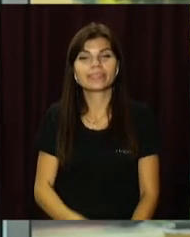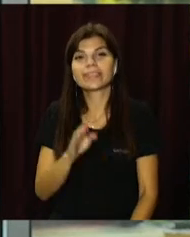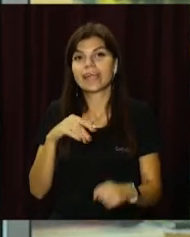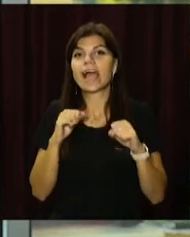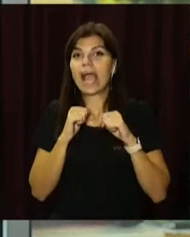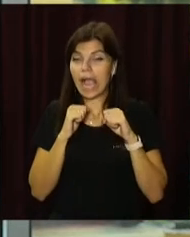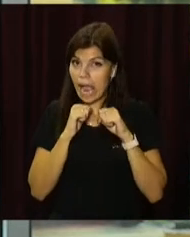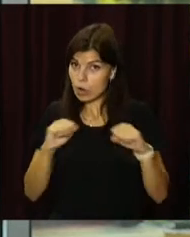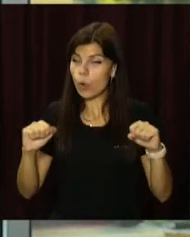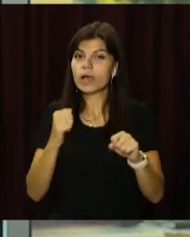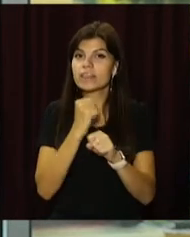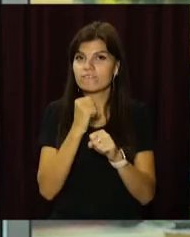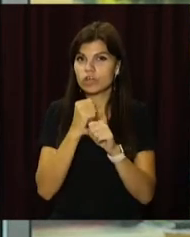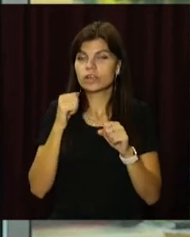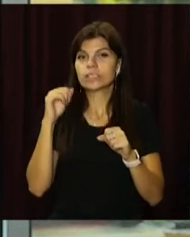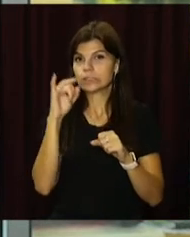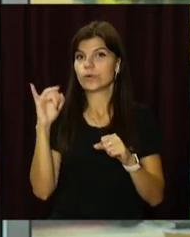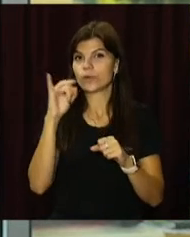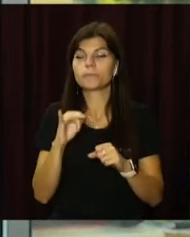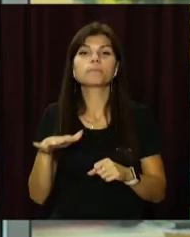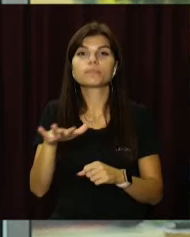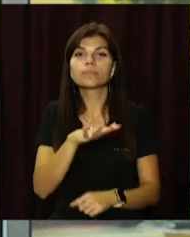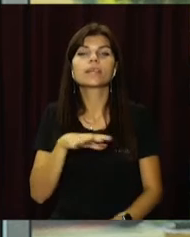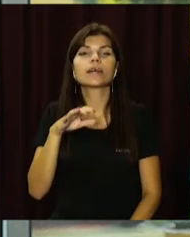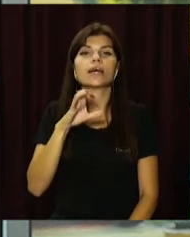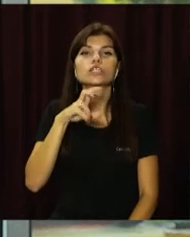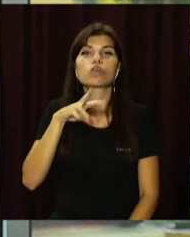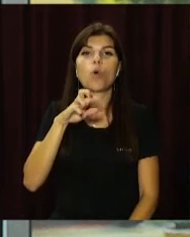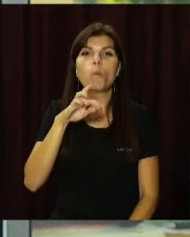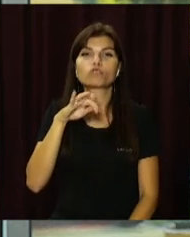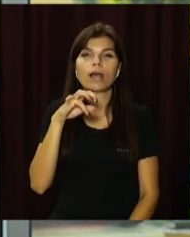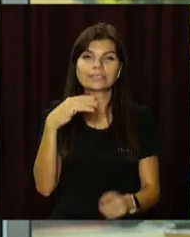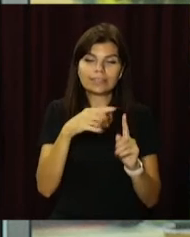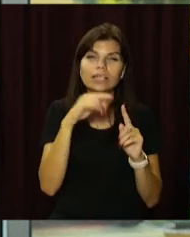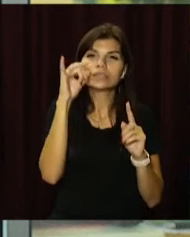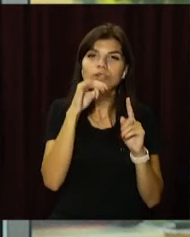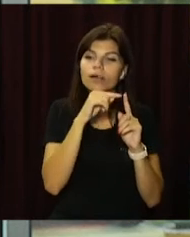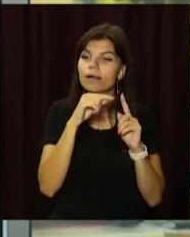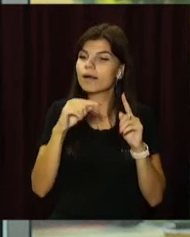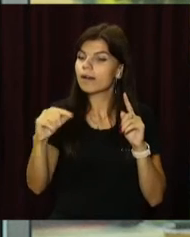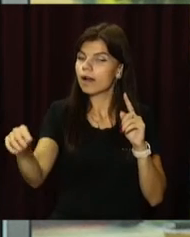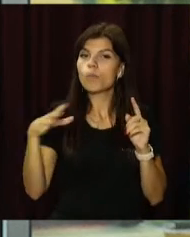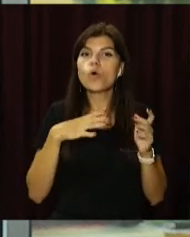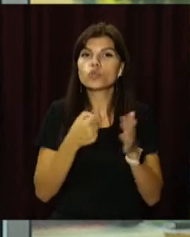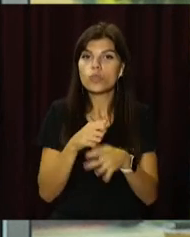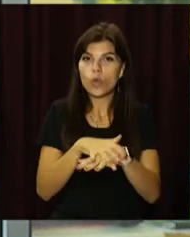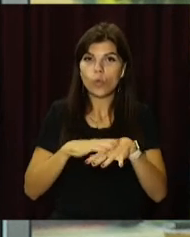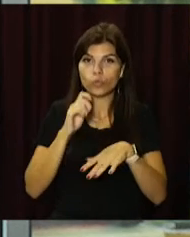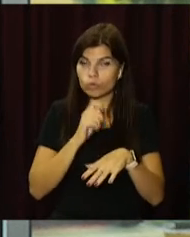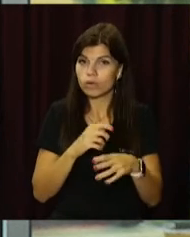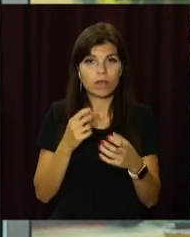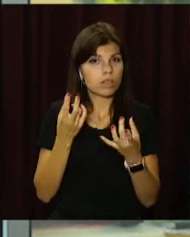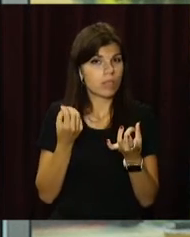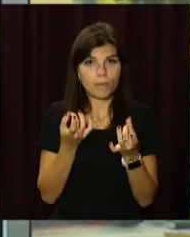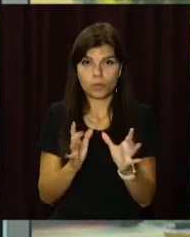Герої творять історію. Шлях Слобожанської громади до незалежності, як і шлях України, непростий. Україні зараз